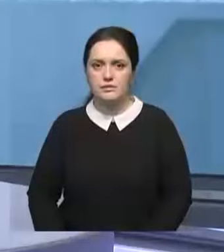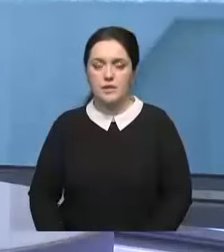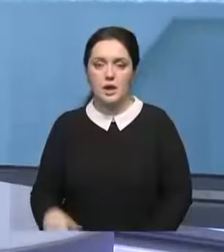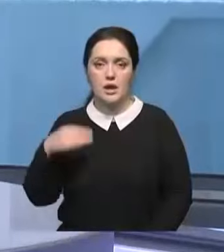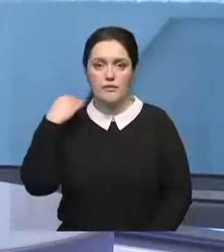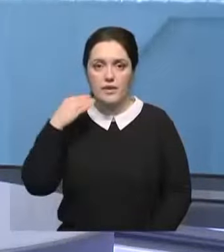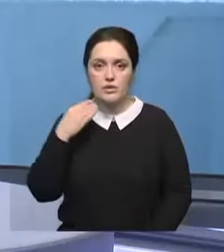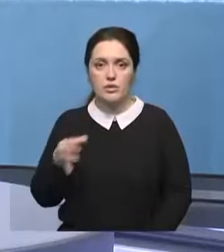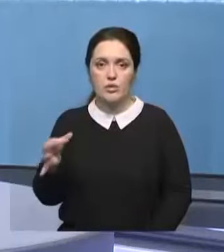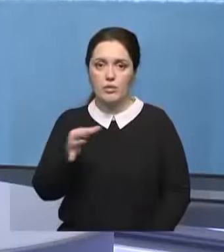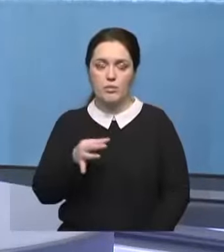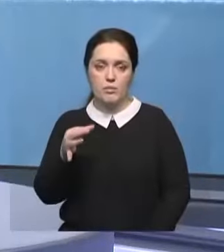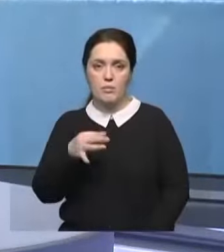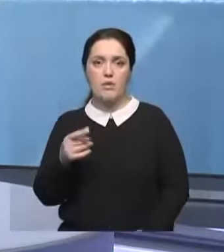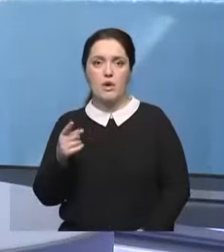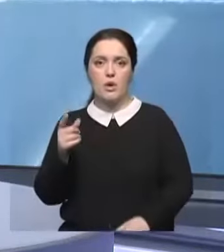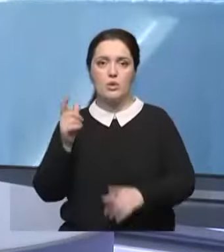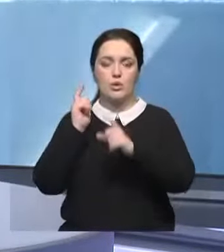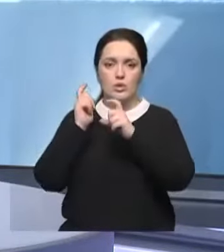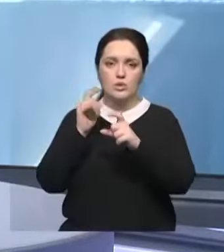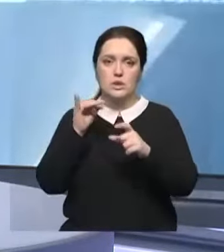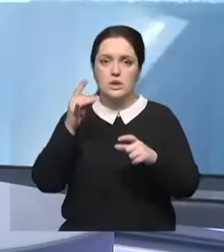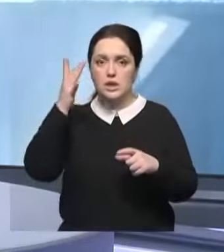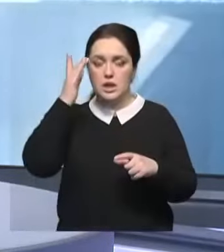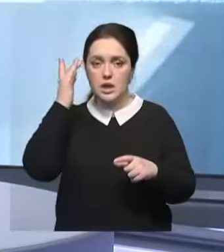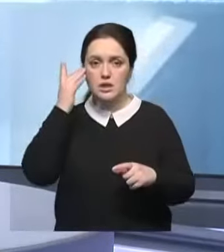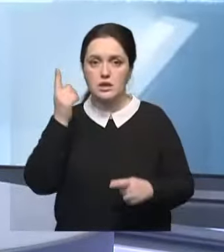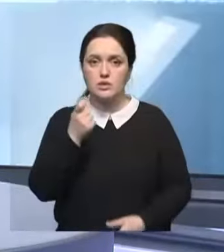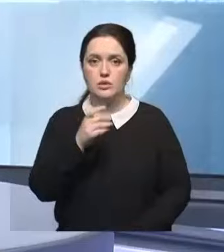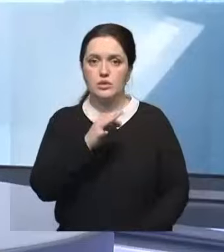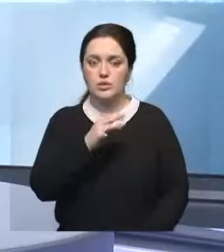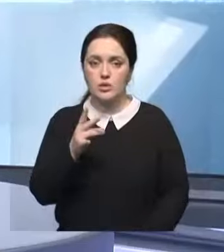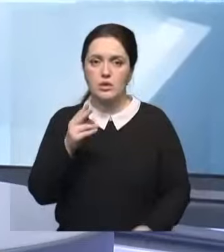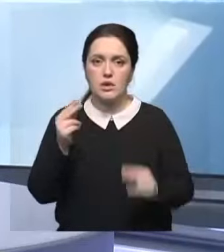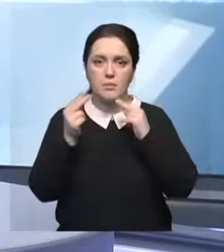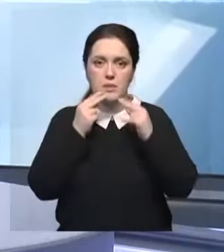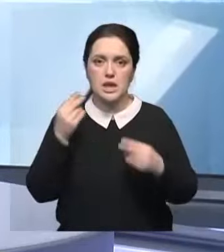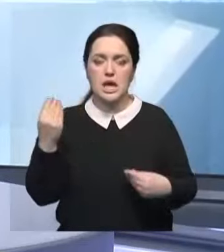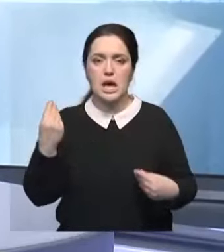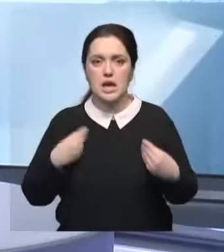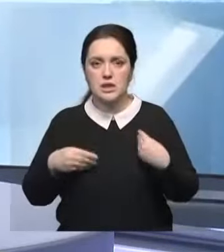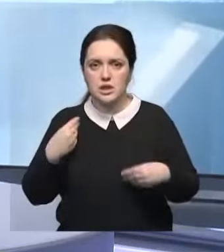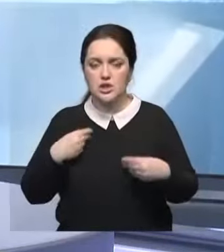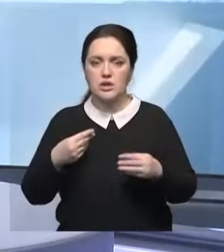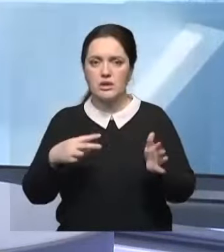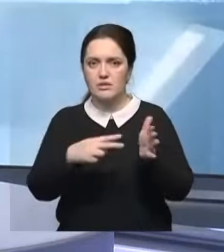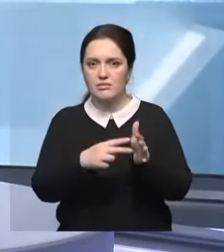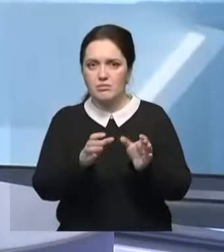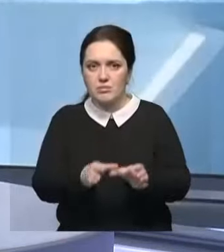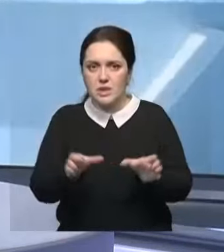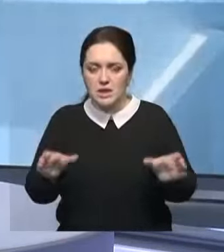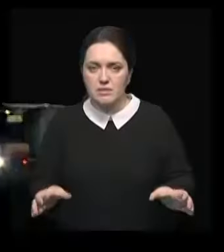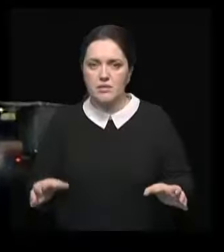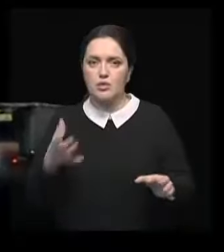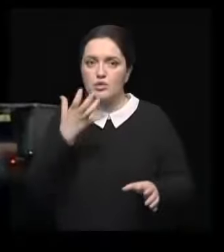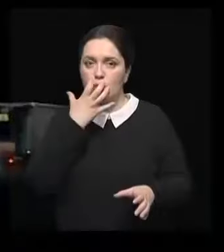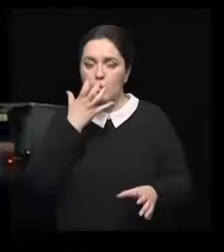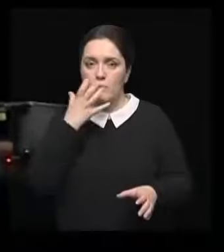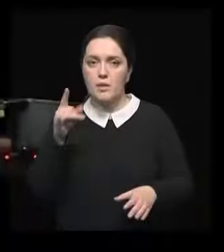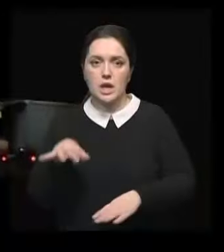В Актюбинскую область прибыл гуманитарный груз из Кыргызстана. 100 тонн продуктов питания, одежды, обогревателей, предметов быта.